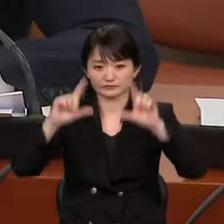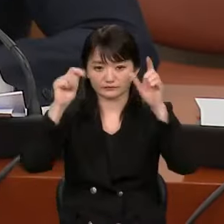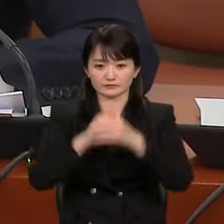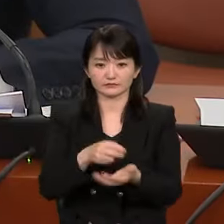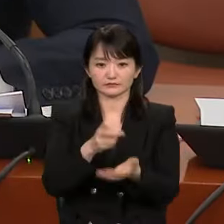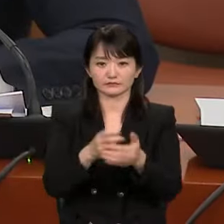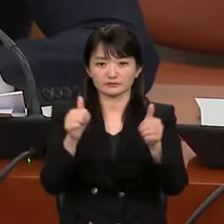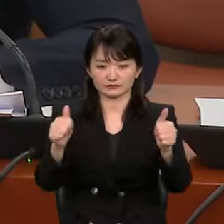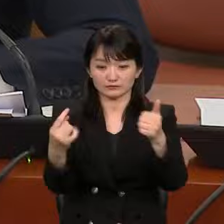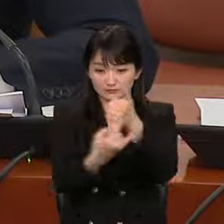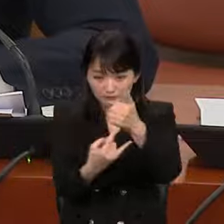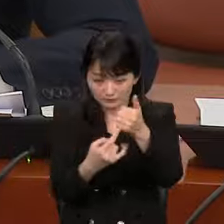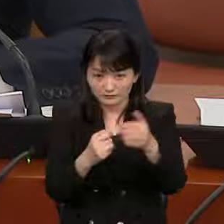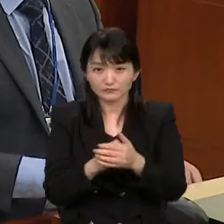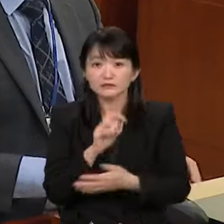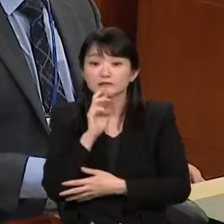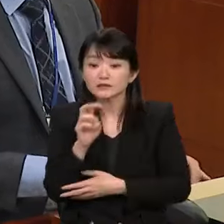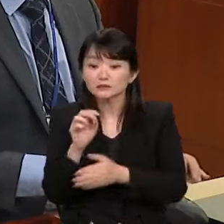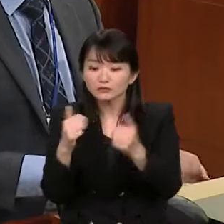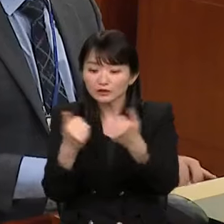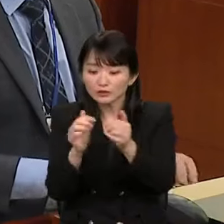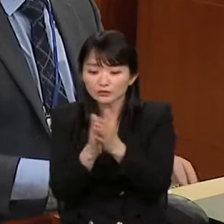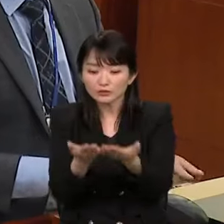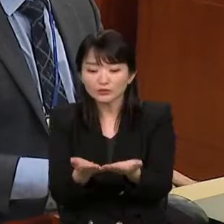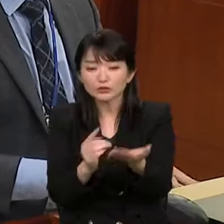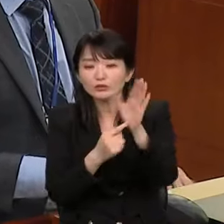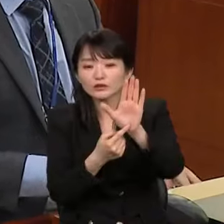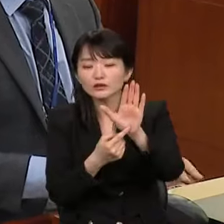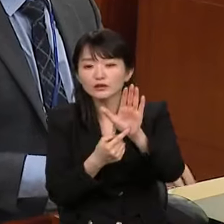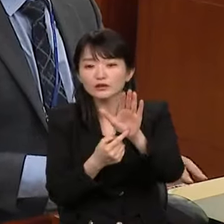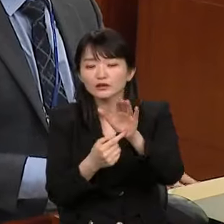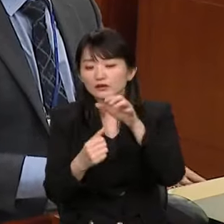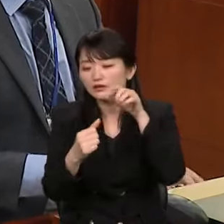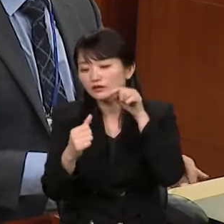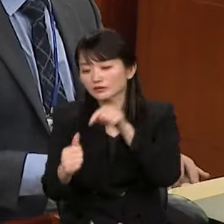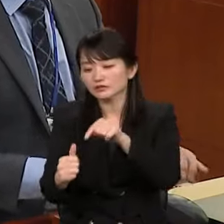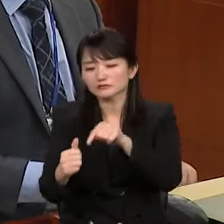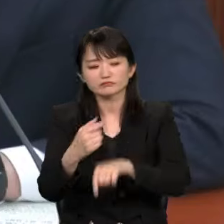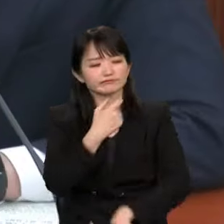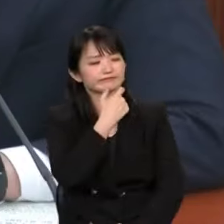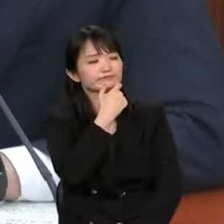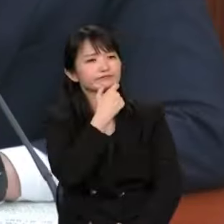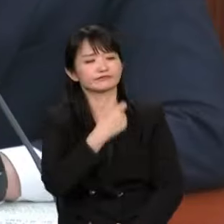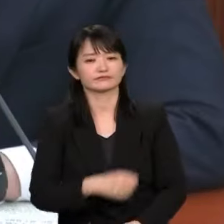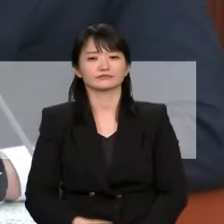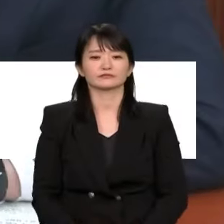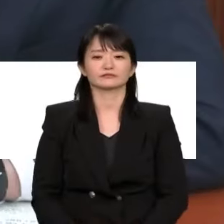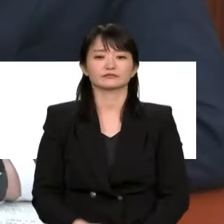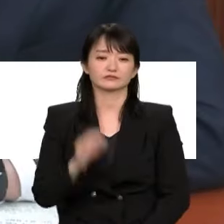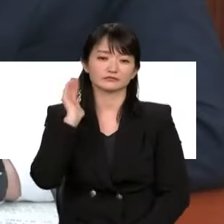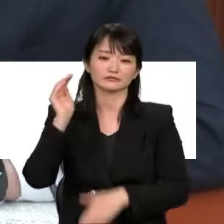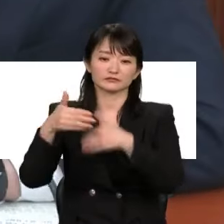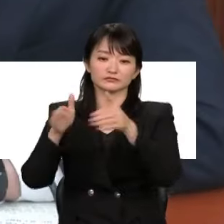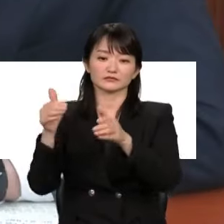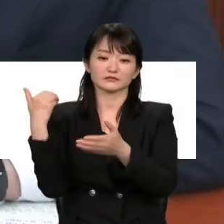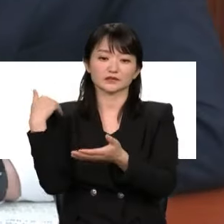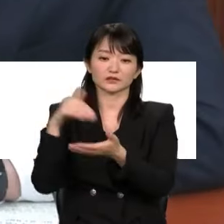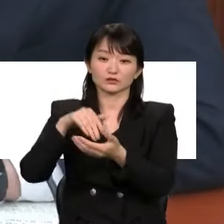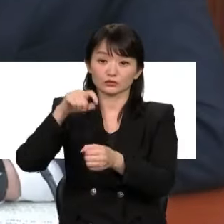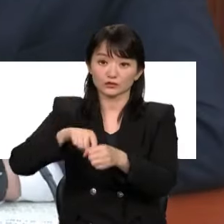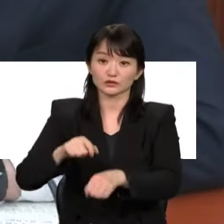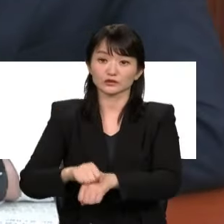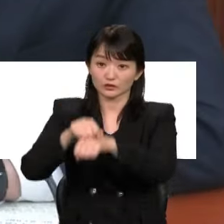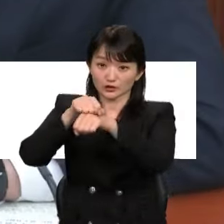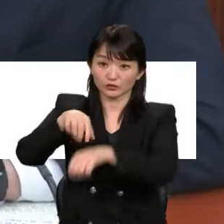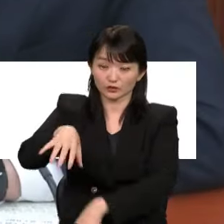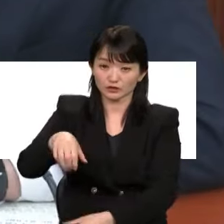등을 열람하도록 하라고 정했지만 감사원은 회의록 등 공개를 거부했습니다. 대통령실에서 반환용 창고라고 했던